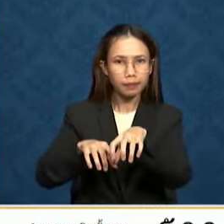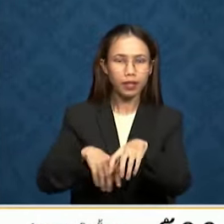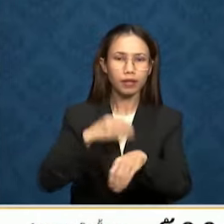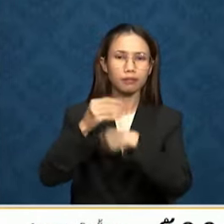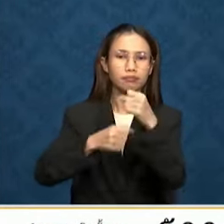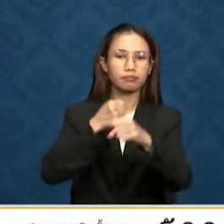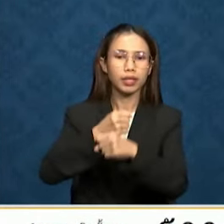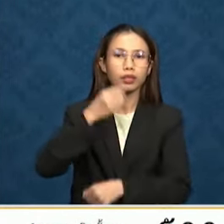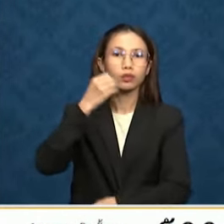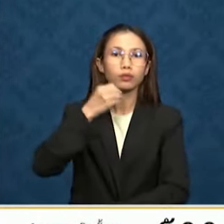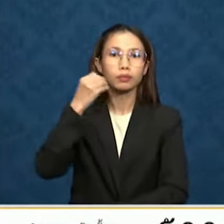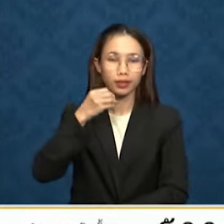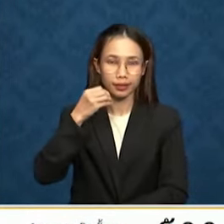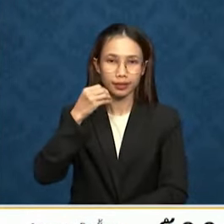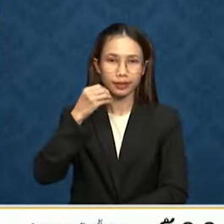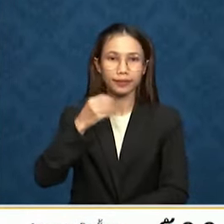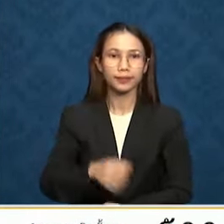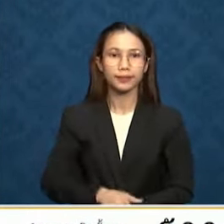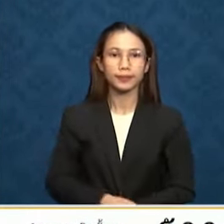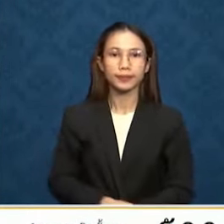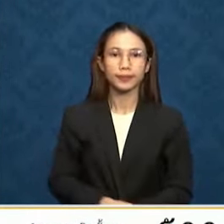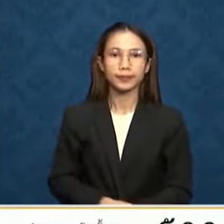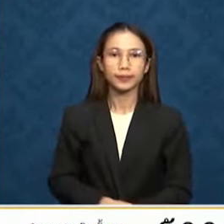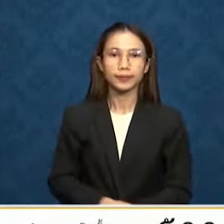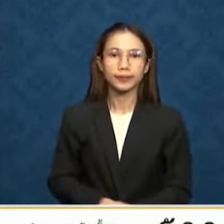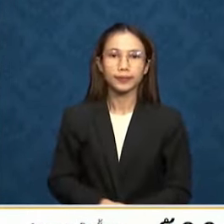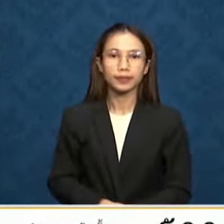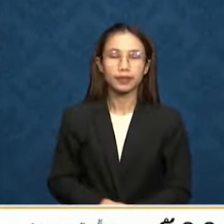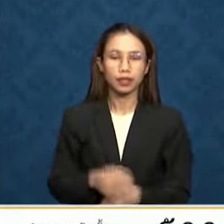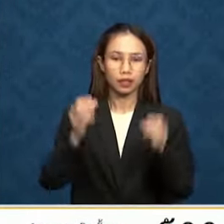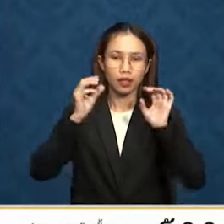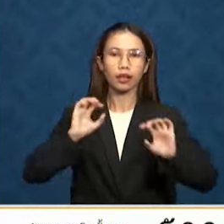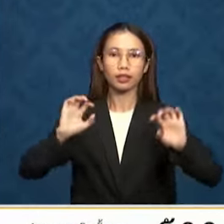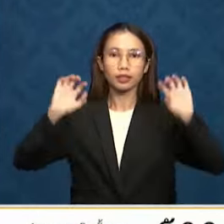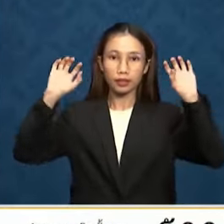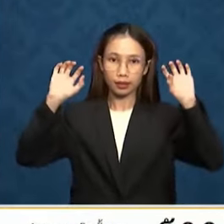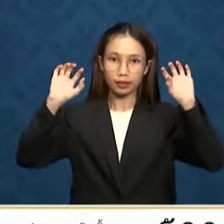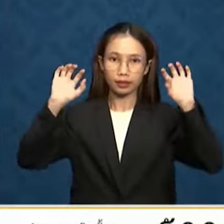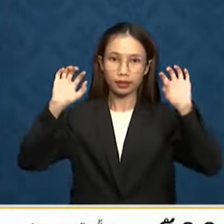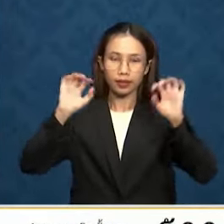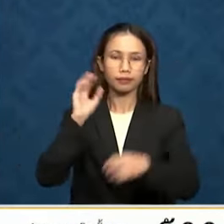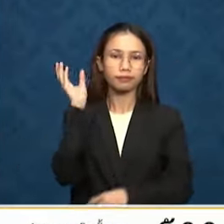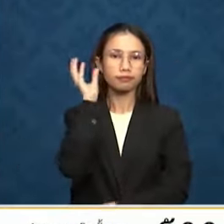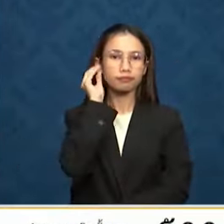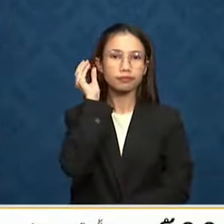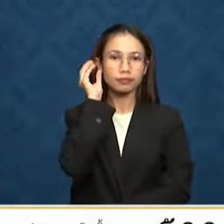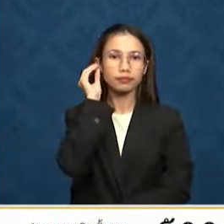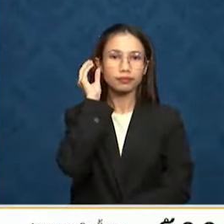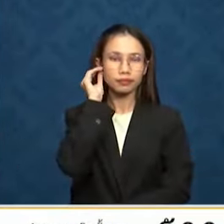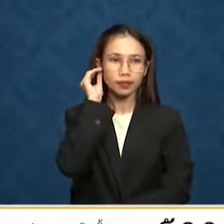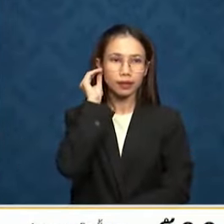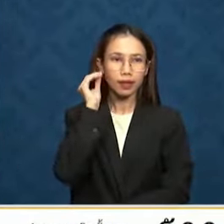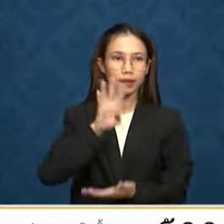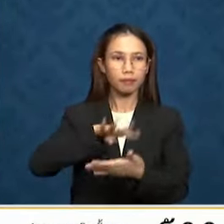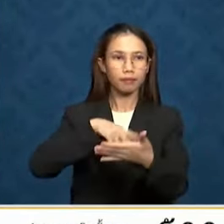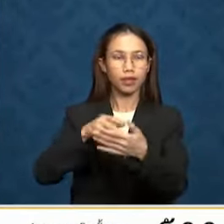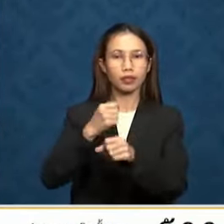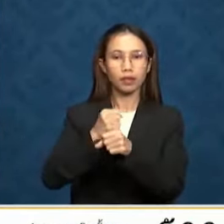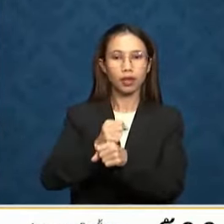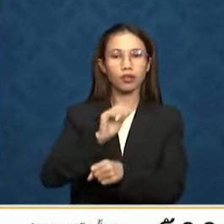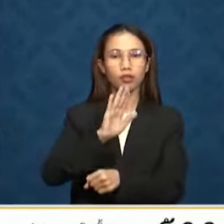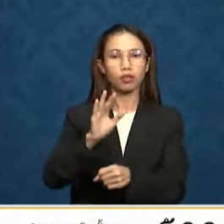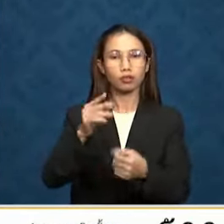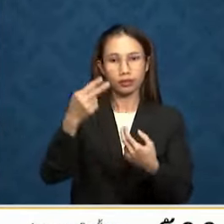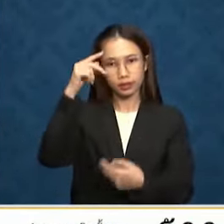ๆปีซึ่งหลังจากที่ข้าราชการค่ะได้ฟังนะคะรับมอบนโยบายจากท่านนายกแล้ว